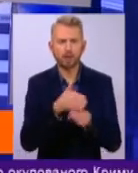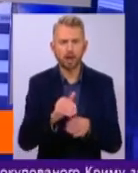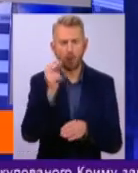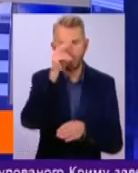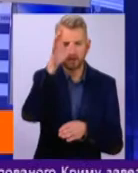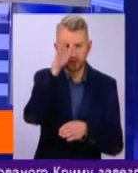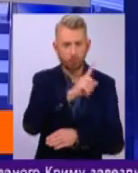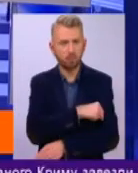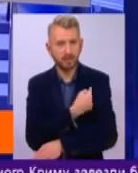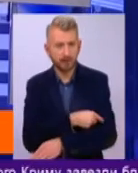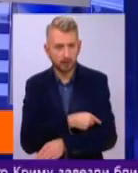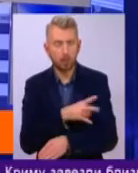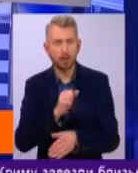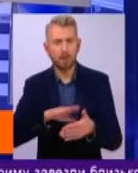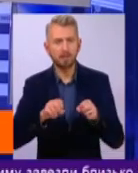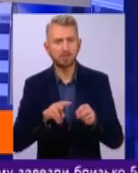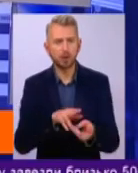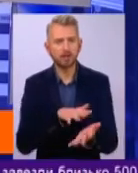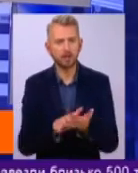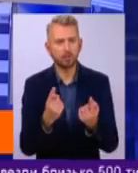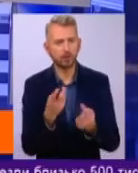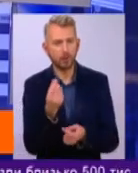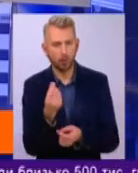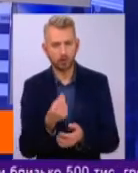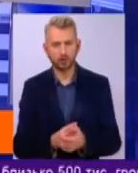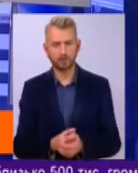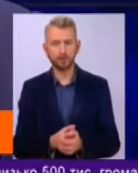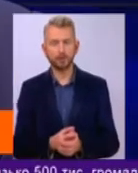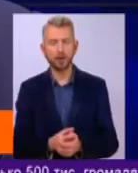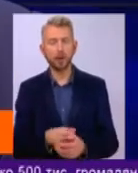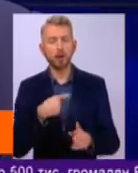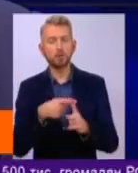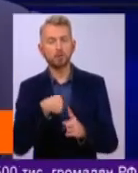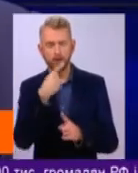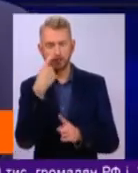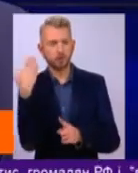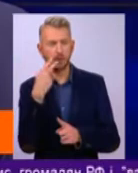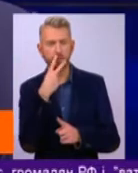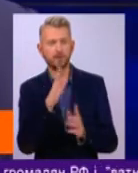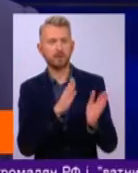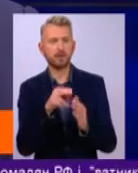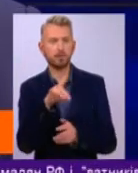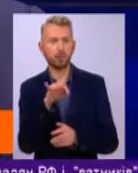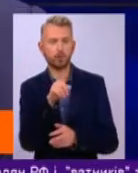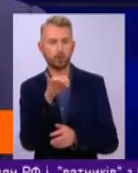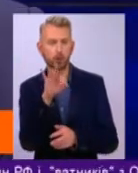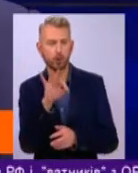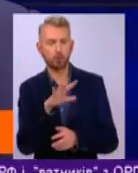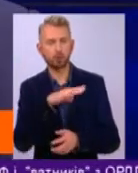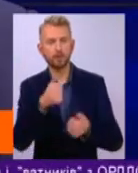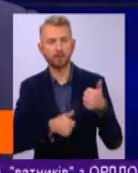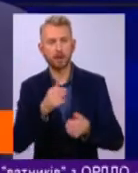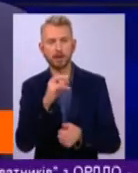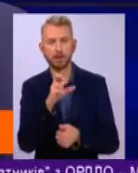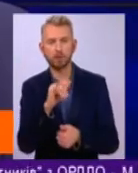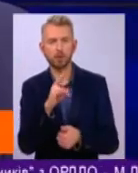медицину, то повірте, на безпеку ми витрачаємо значні кошти. Більш того, я от нещодавно дивився на систему Прозора, був тендер НАБУ